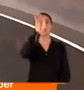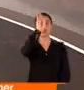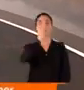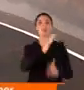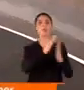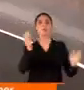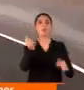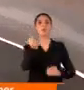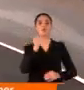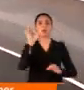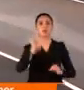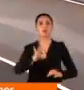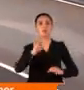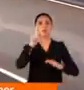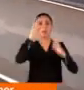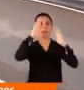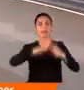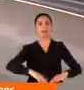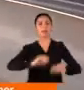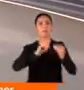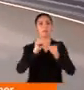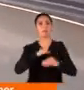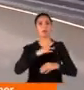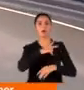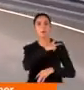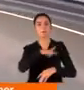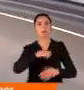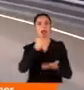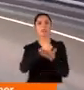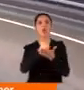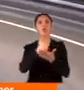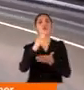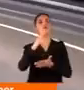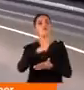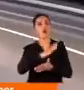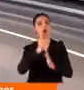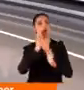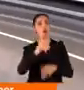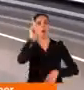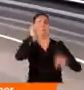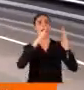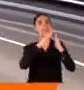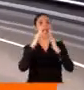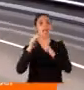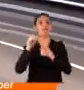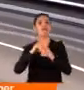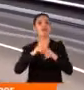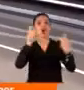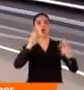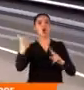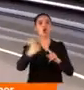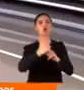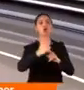İstanbul Büyükçekmece'de şu sıralar bir yıkım krizi yaşanıyor. Çünkü belediye tapuları olmasına karşın bazı villalar için göl